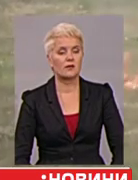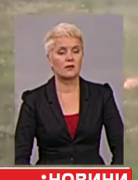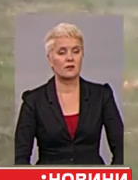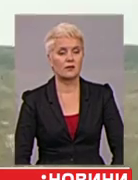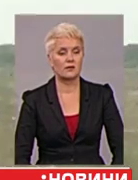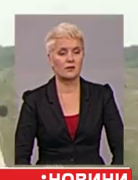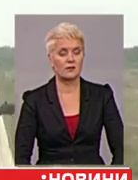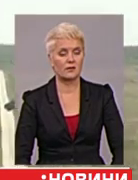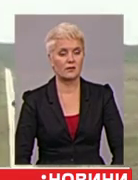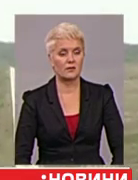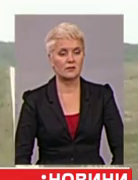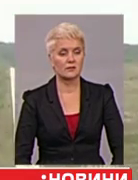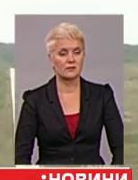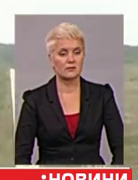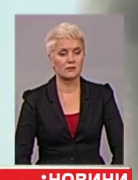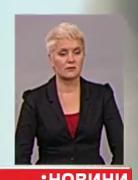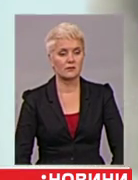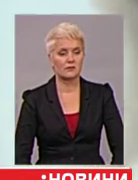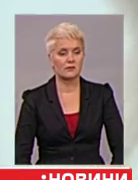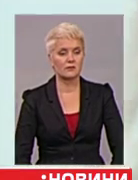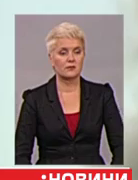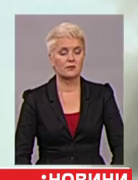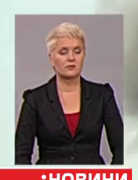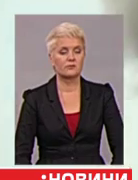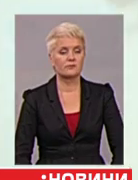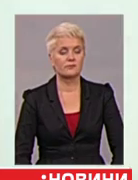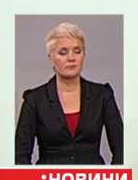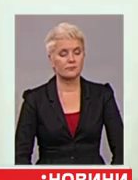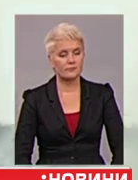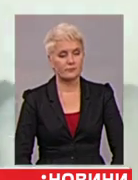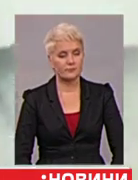Я не знаю, что это.